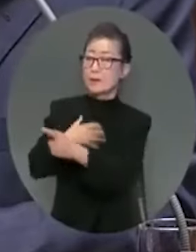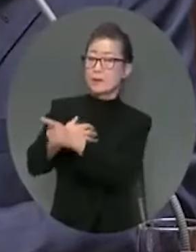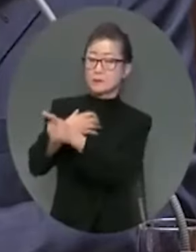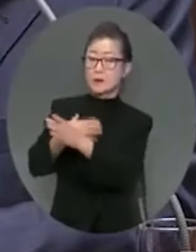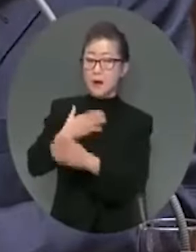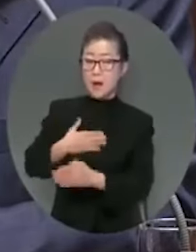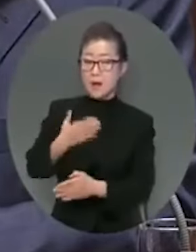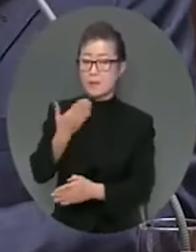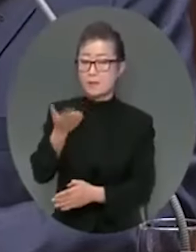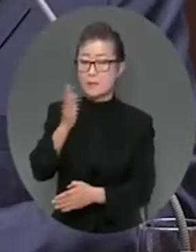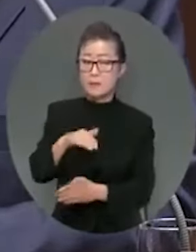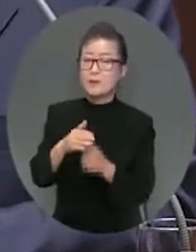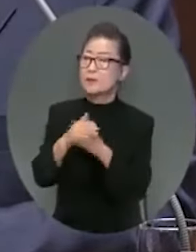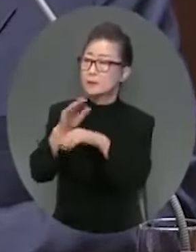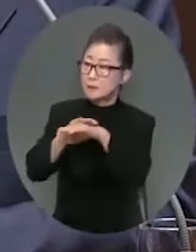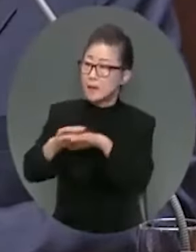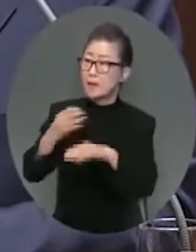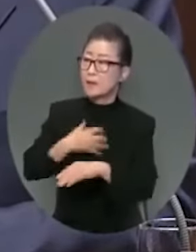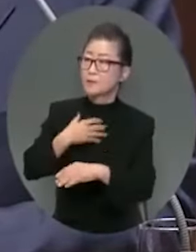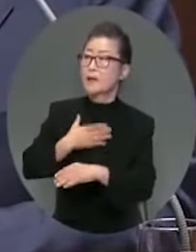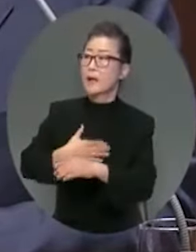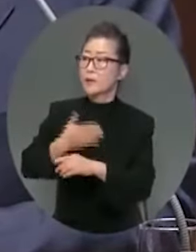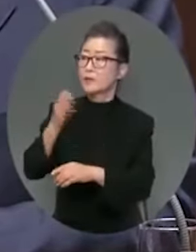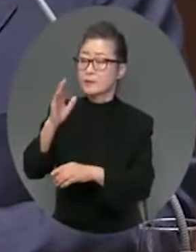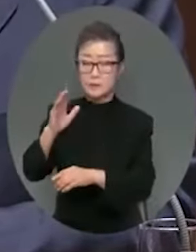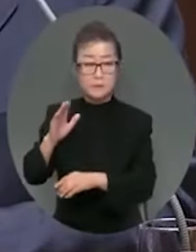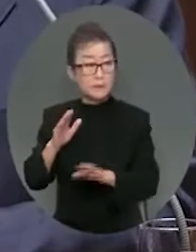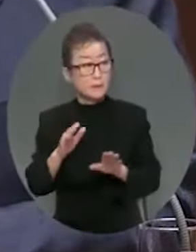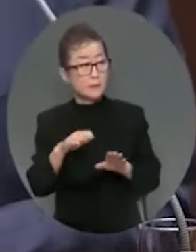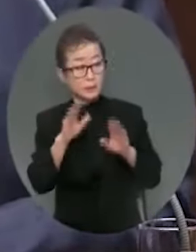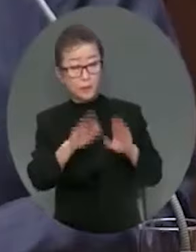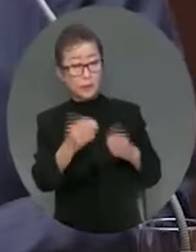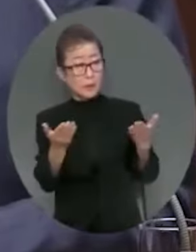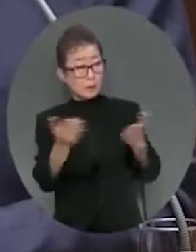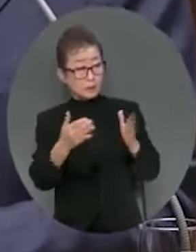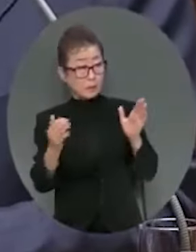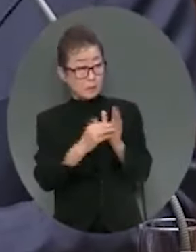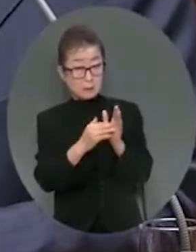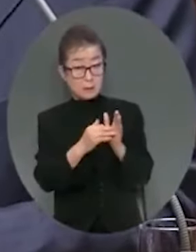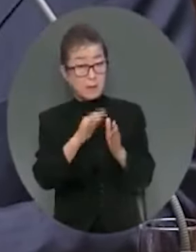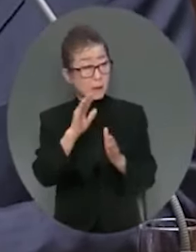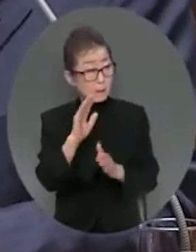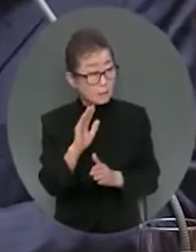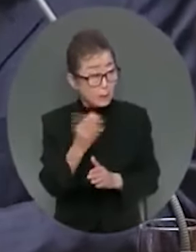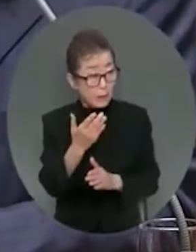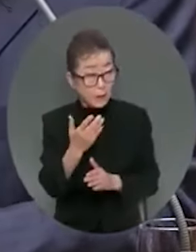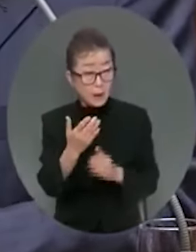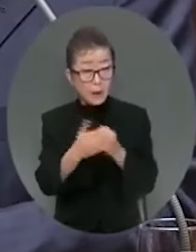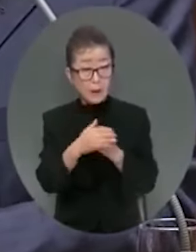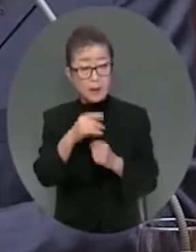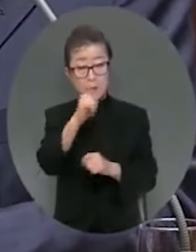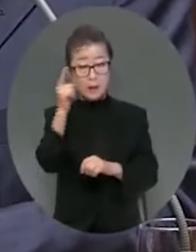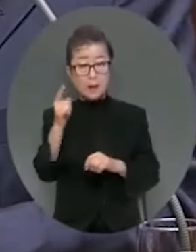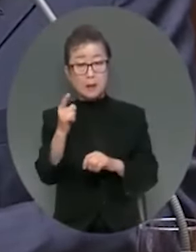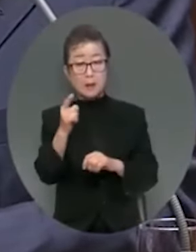국가에 대한 애국심은 제가 잘 합니다. 군의관 파견하면 다 해결됩니까? 군의관 받지도 않고 돌아가고